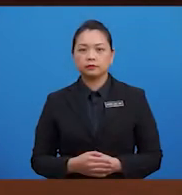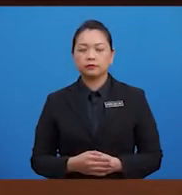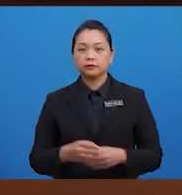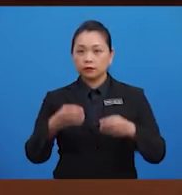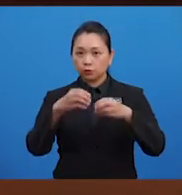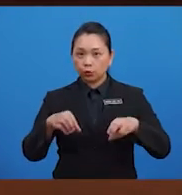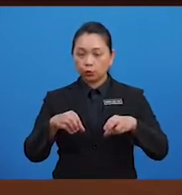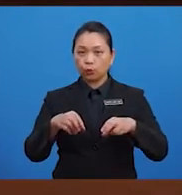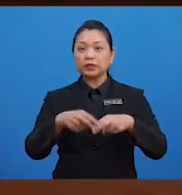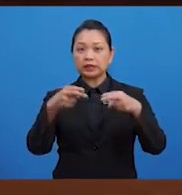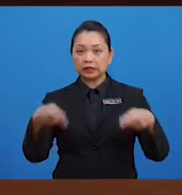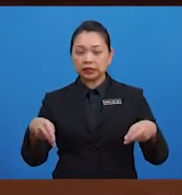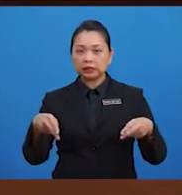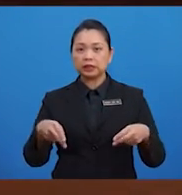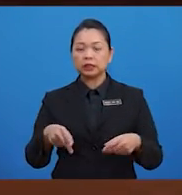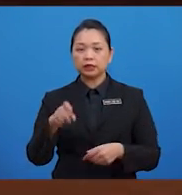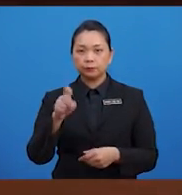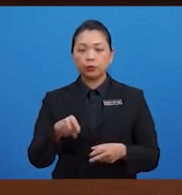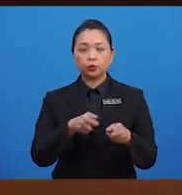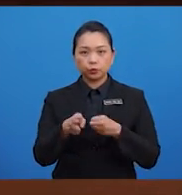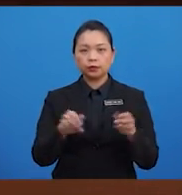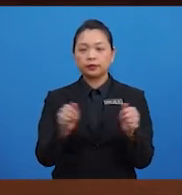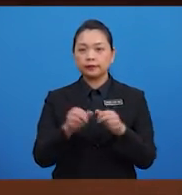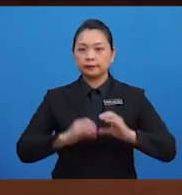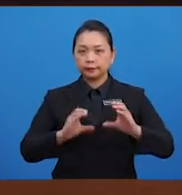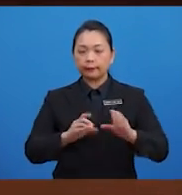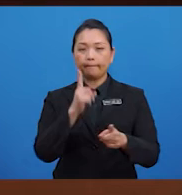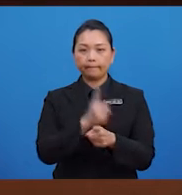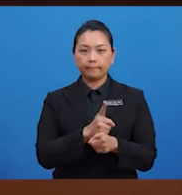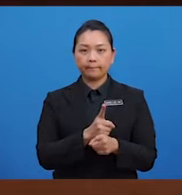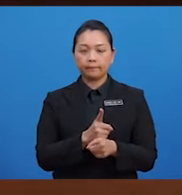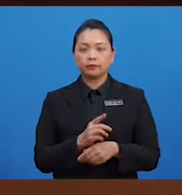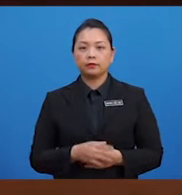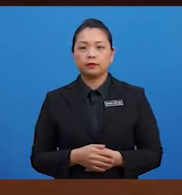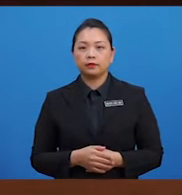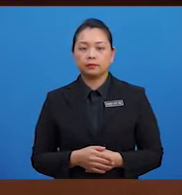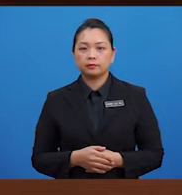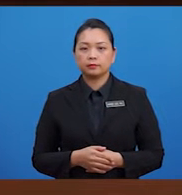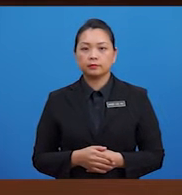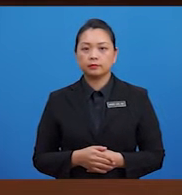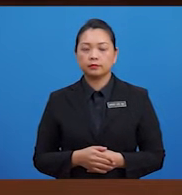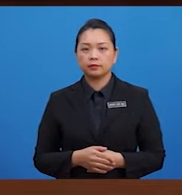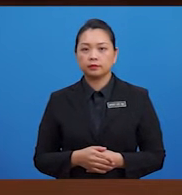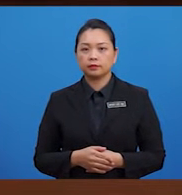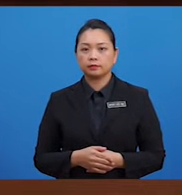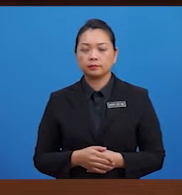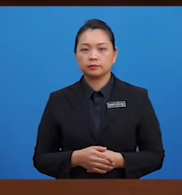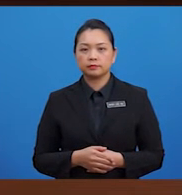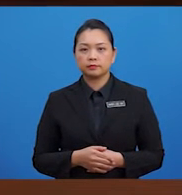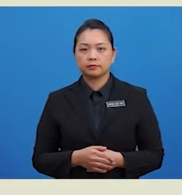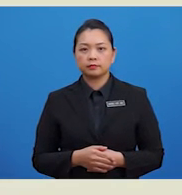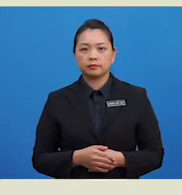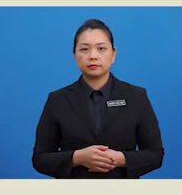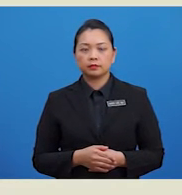Telur tetasan perlu dikendalikan dengan cara yang betul. Berikut merupakan kaedah mengendalikan telur